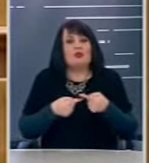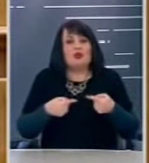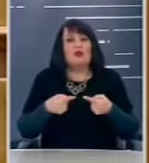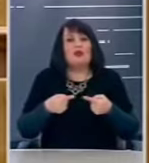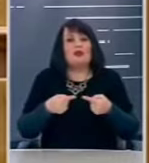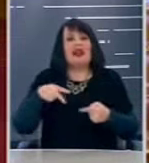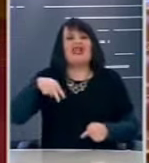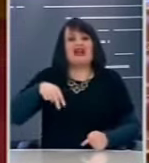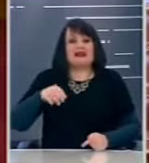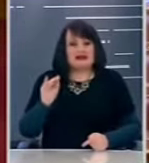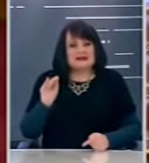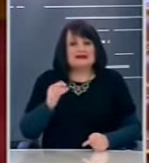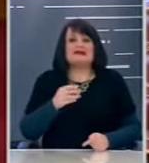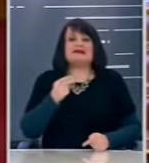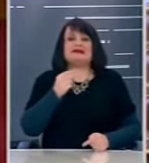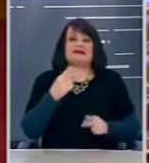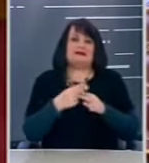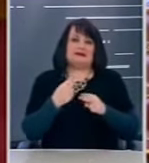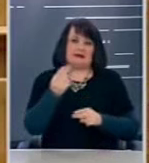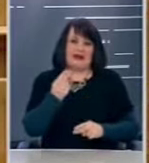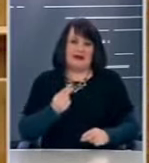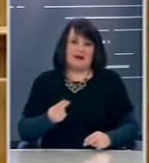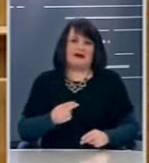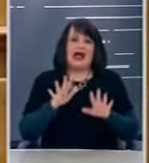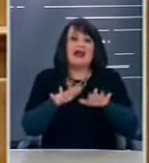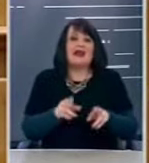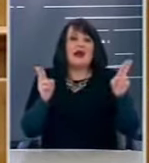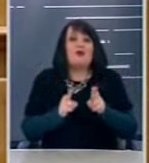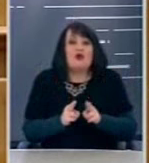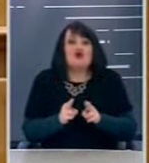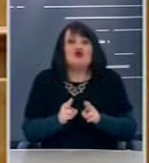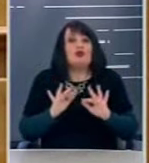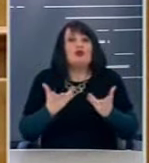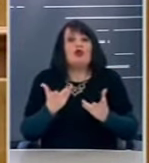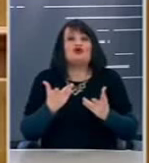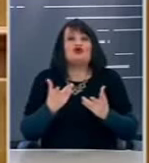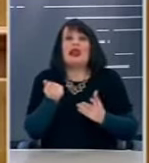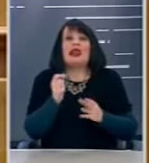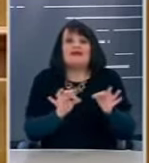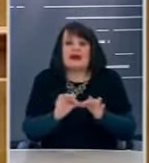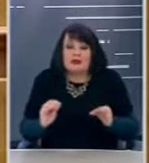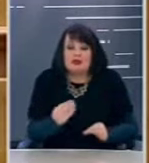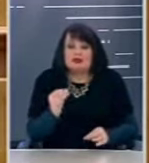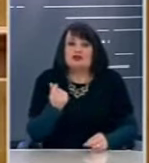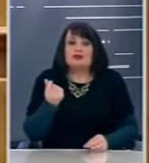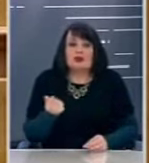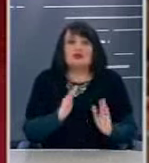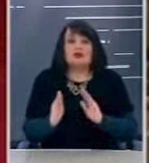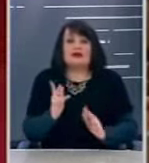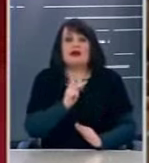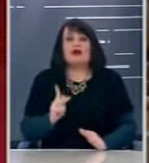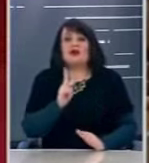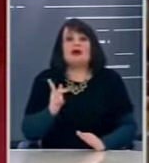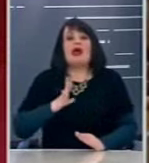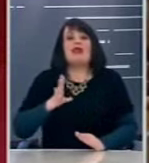Κεντρών για τα σημαντικά θέματα που είναι πώς θα μειωθεί η ανεργία, πώς θα δημιουργηθεί νέος πλούτος, πώς θα προστατευτεί η κοινωνική